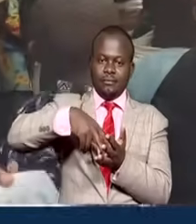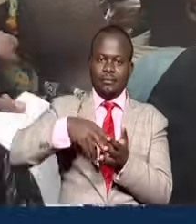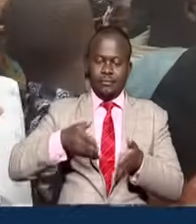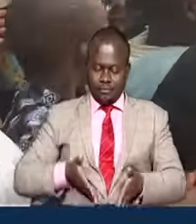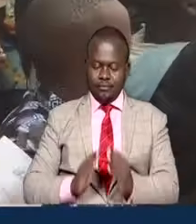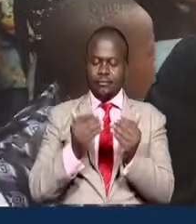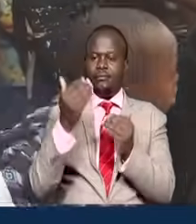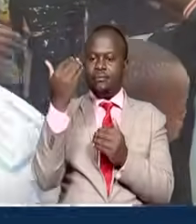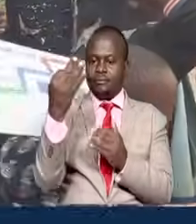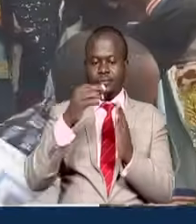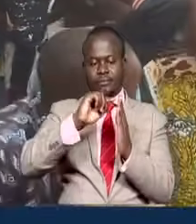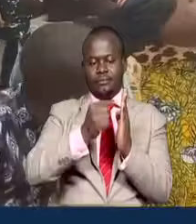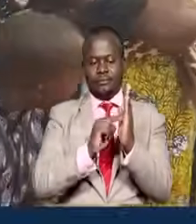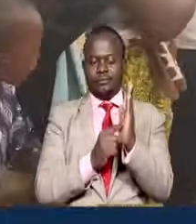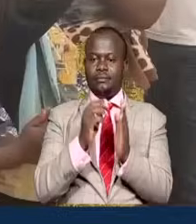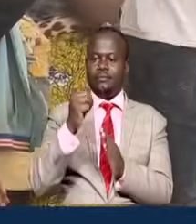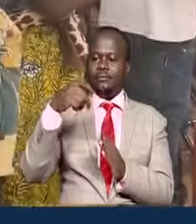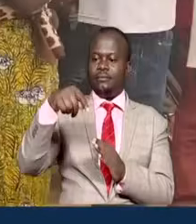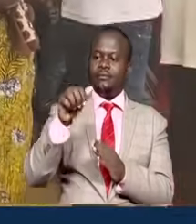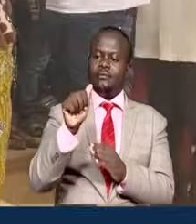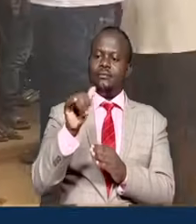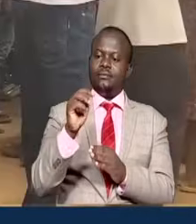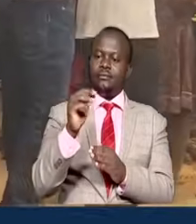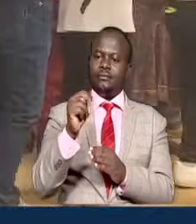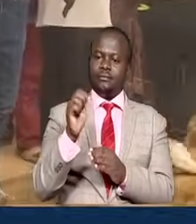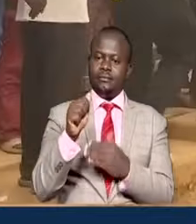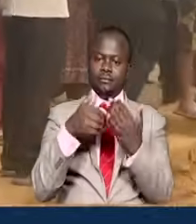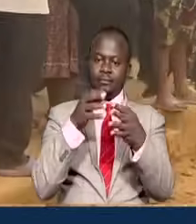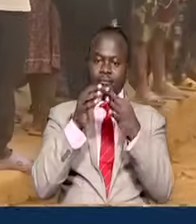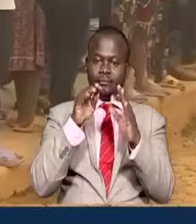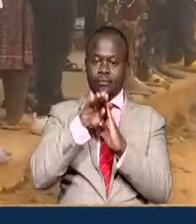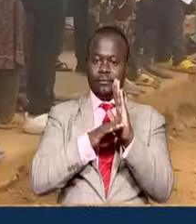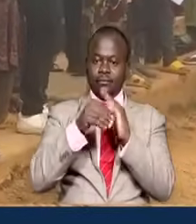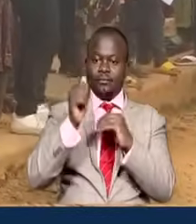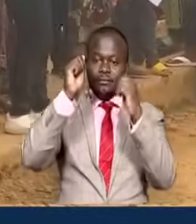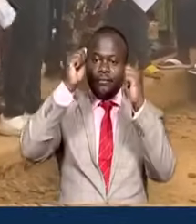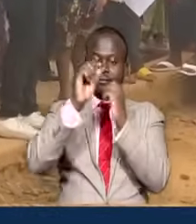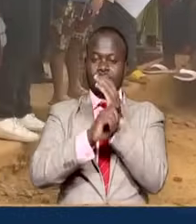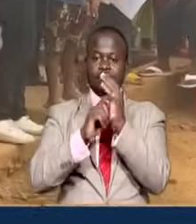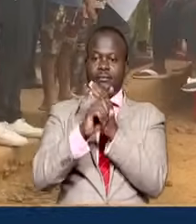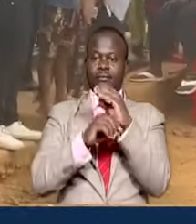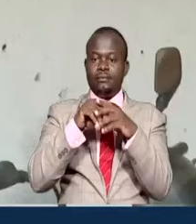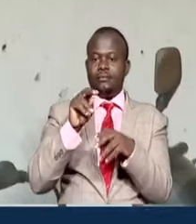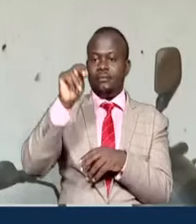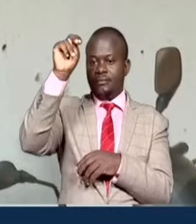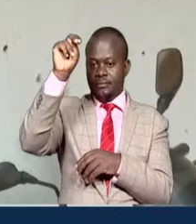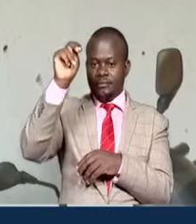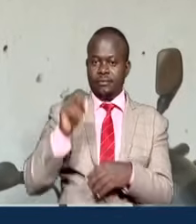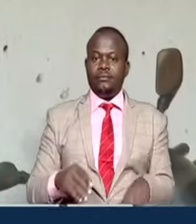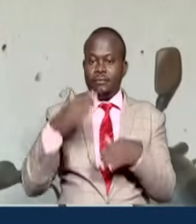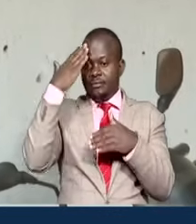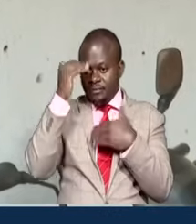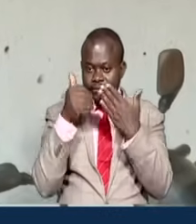batatu ni ingingo umukandida Mpayimana Philippe yagarutseho muri gahunda ze zo kwiyamamaza muri utu turere two mu ntara y'Amajyaruguru. Kubera iki